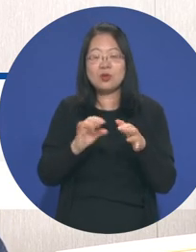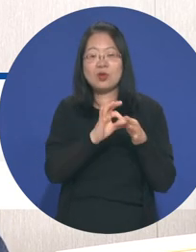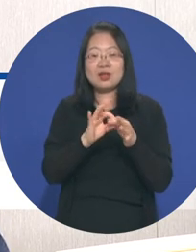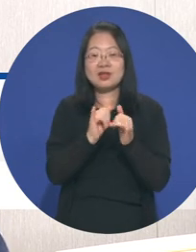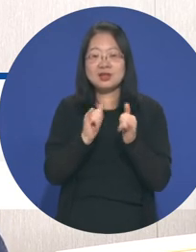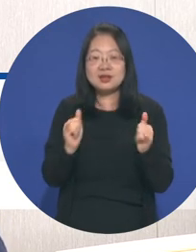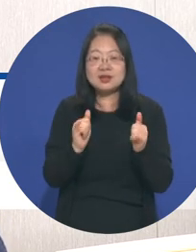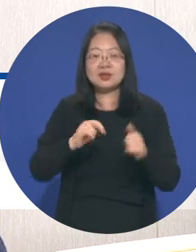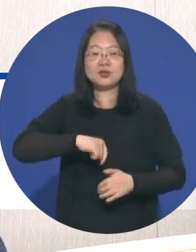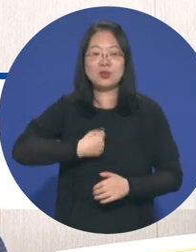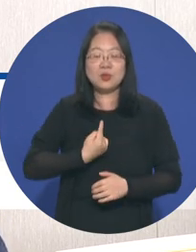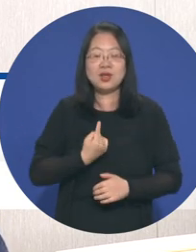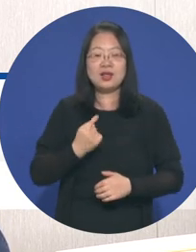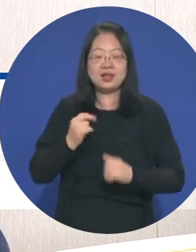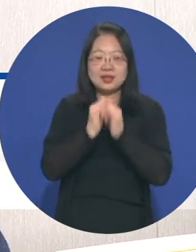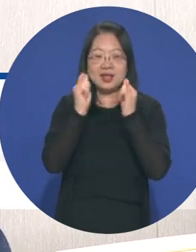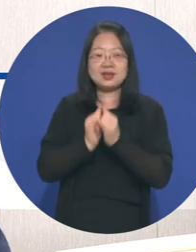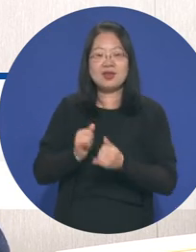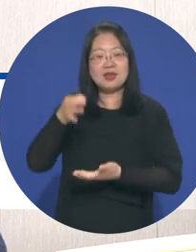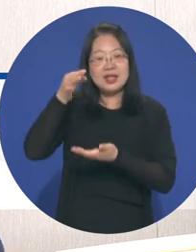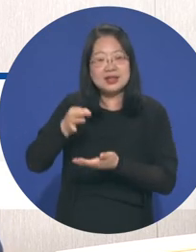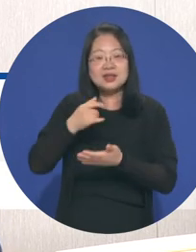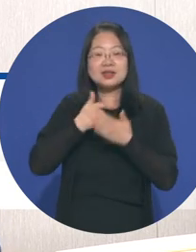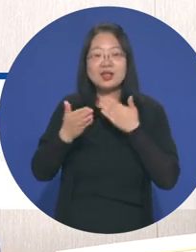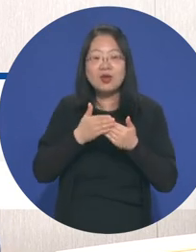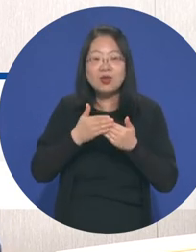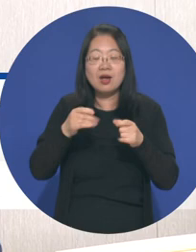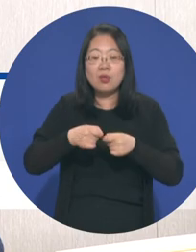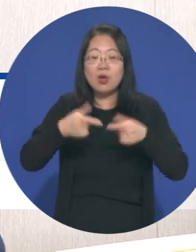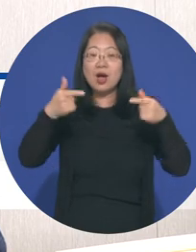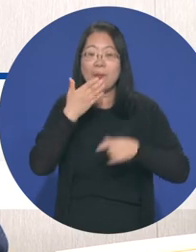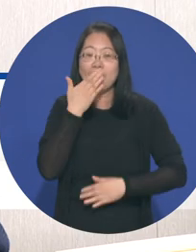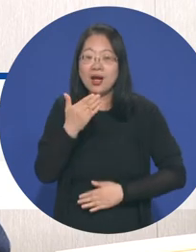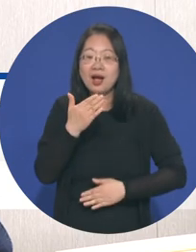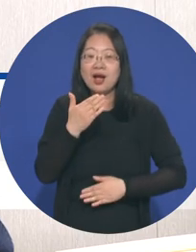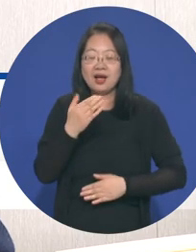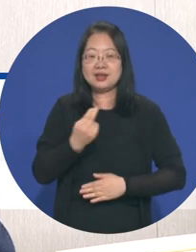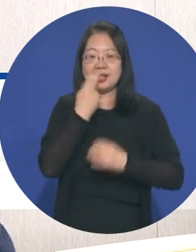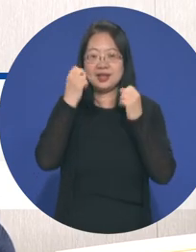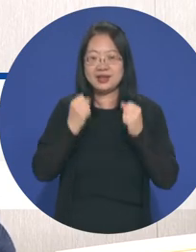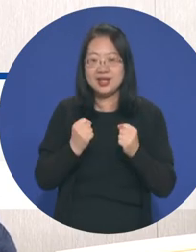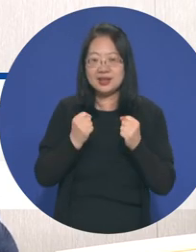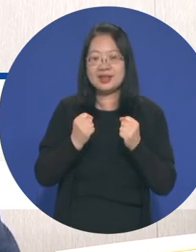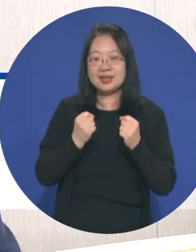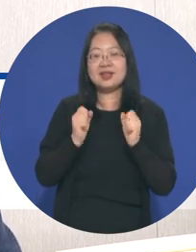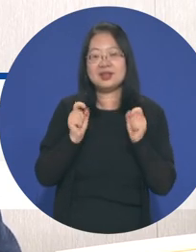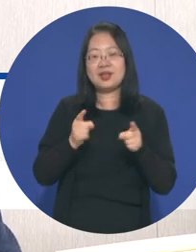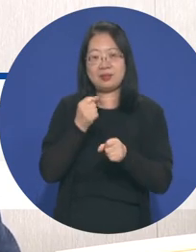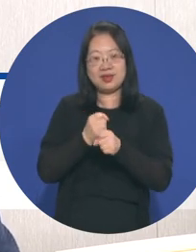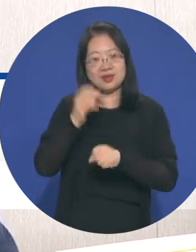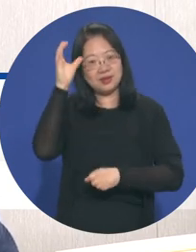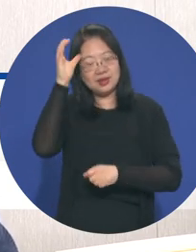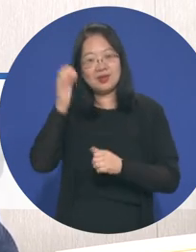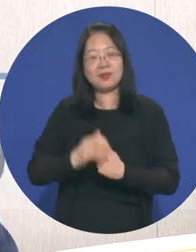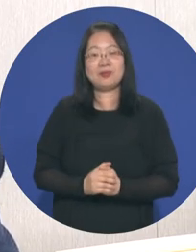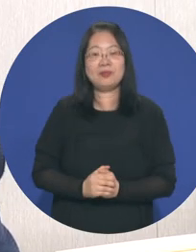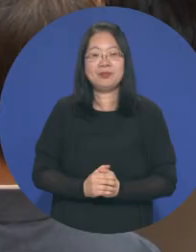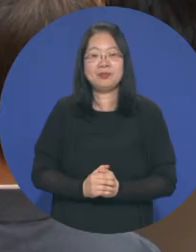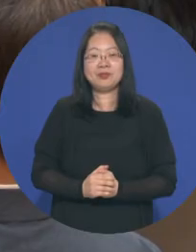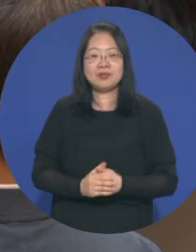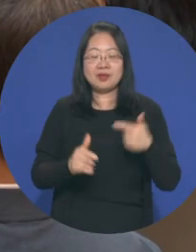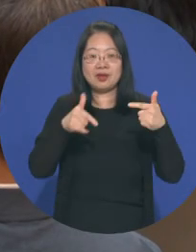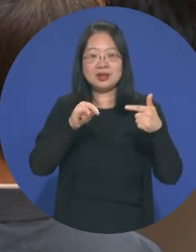기업인이라든지 도민이라든지 관계자분들이 스스로 사회적 가치를 체험하고 확산할 수 있는 상생의 장을 만들 수 있다고